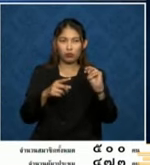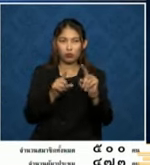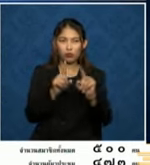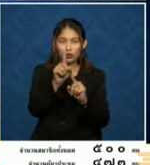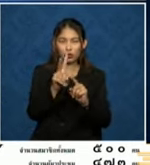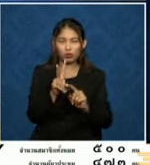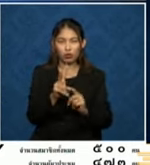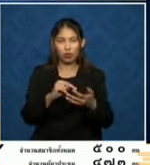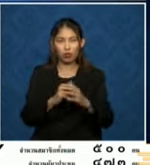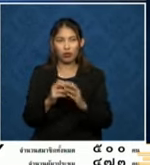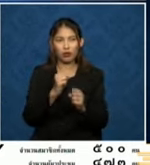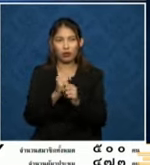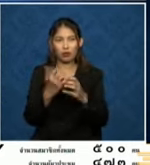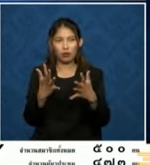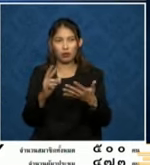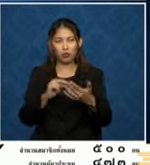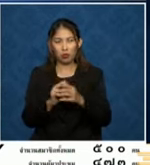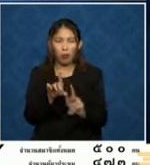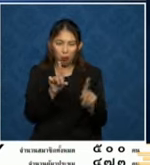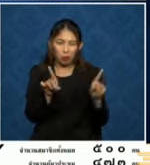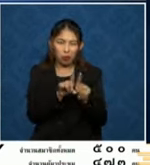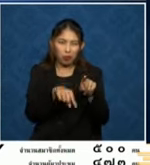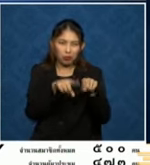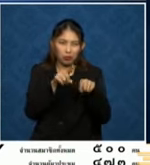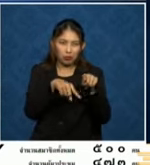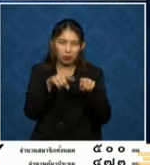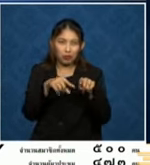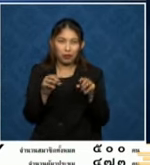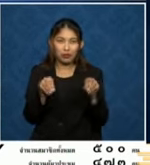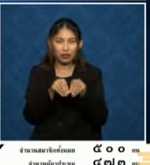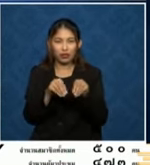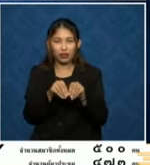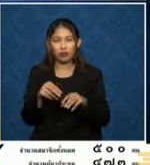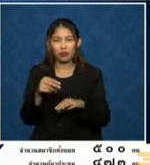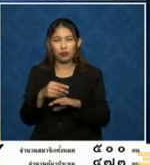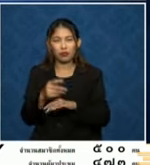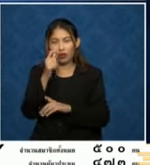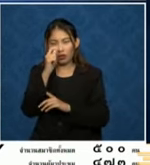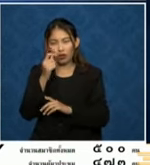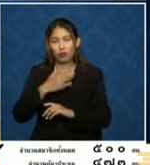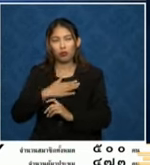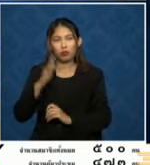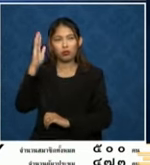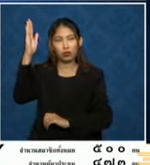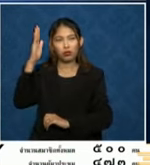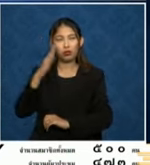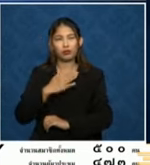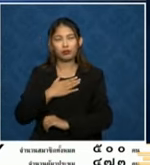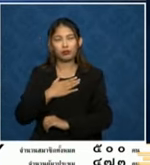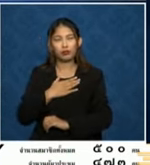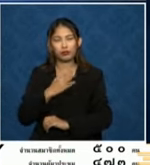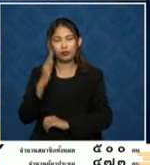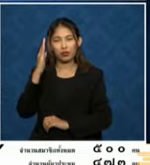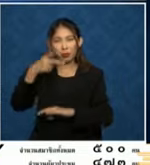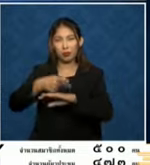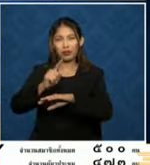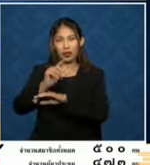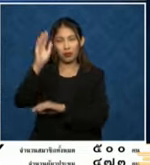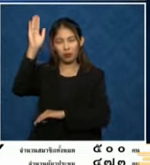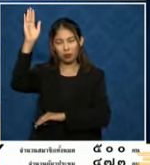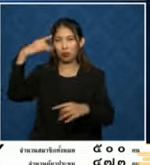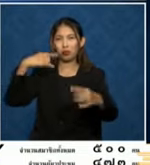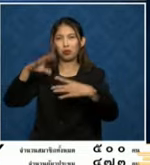ขี่กันเลยใกล้เคียงกันมากนะครับ ท่านที่เคารพครับ ไม่ต่างกัน ผมประท้วงครับ ไม่กี่เปอร์เซ็นต์นะครับ ท่านที่เคารพครับ เห็นด้วยว่